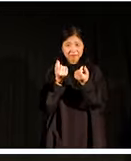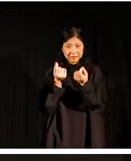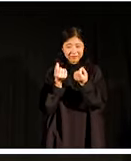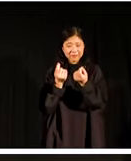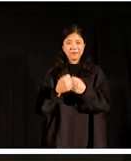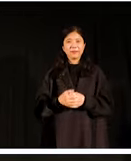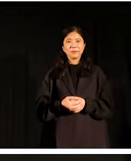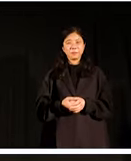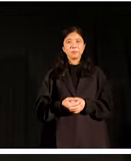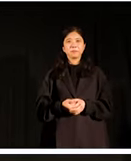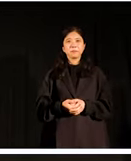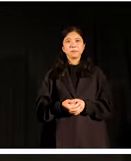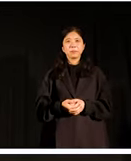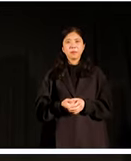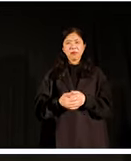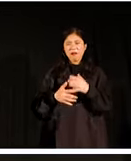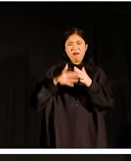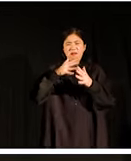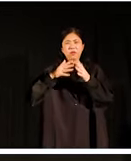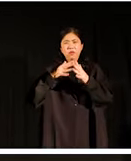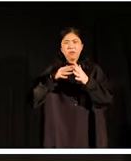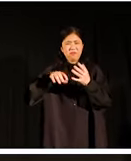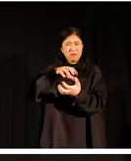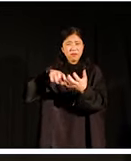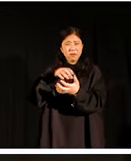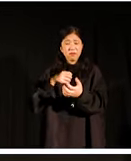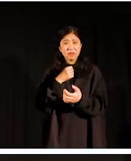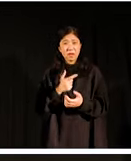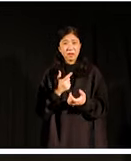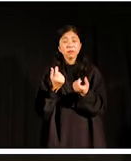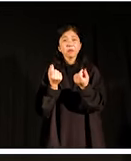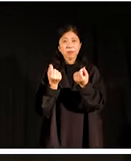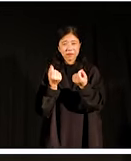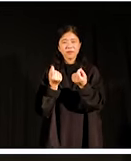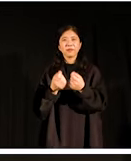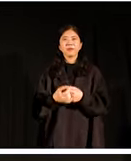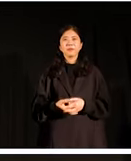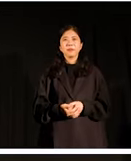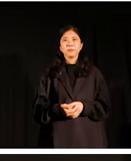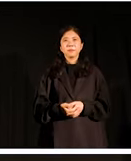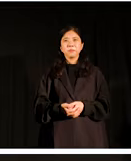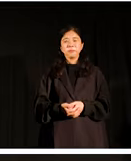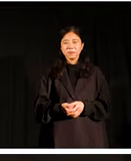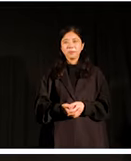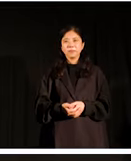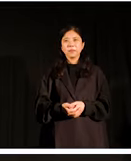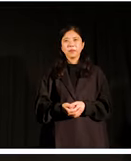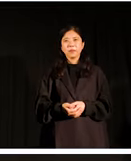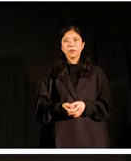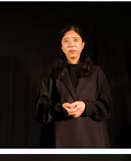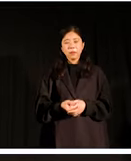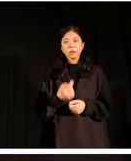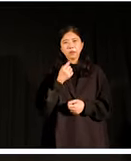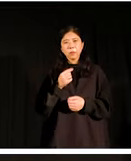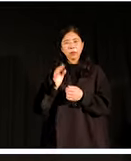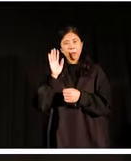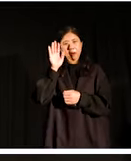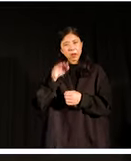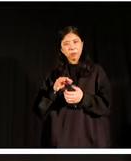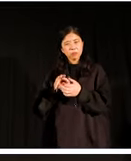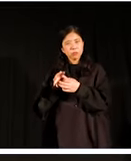争うことなんてね誰でも嫌なんですよねだから僕はあのまこれからも同じ気持ちで